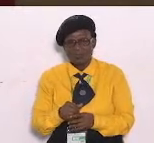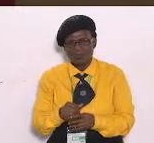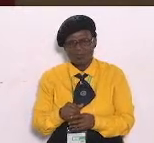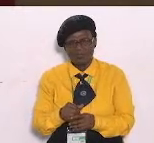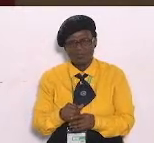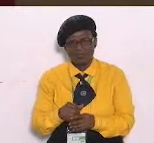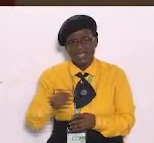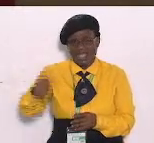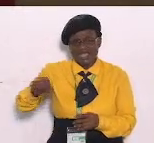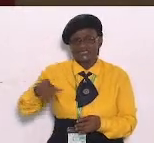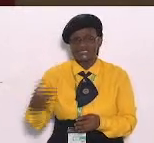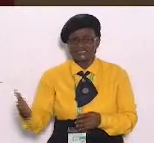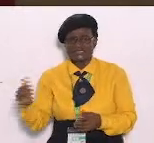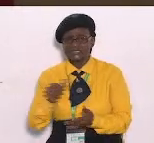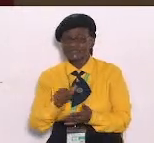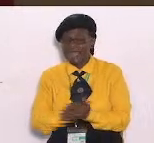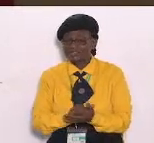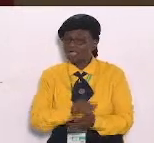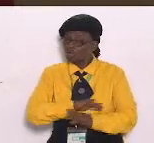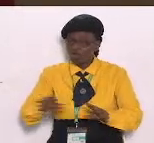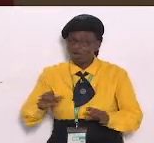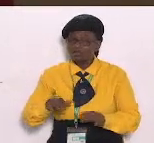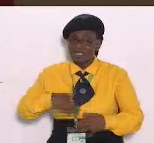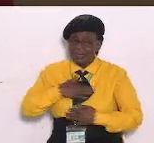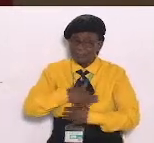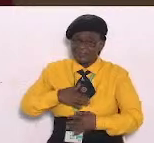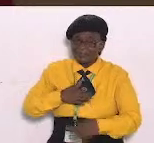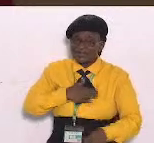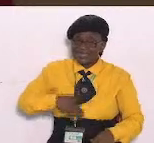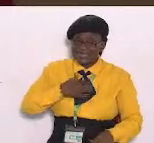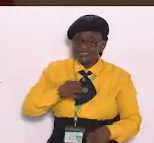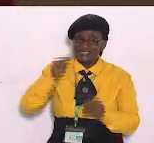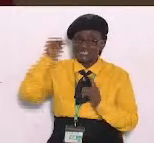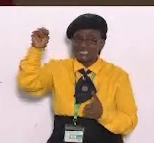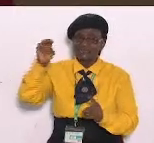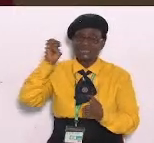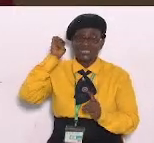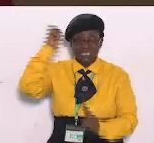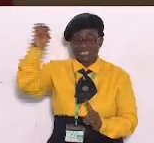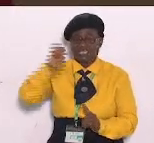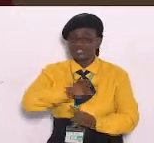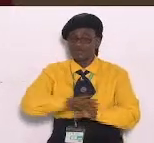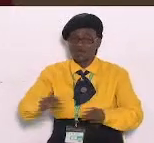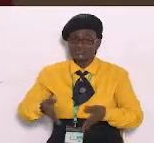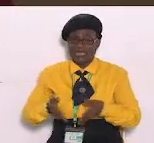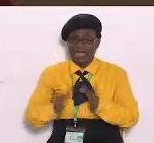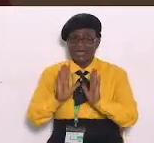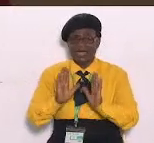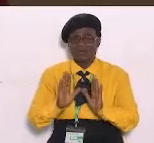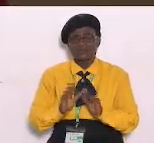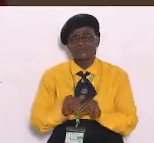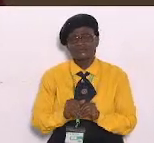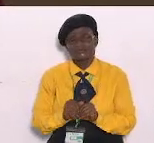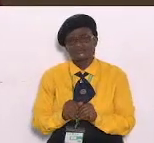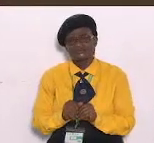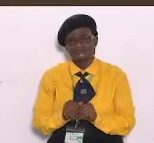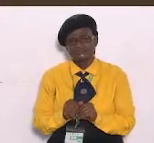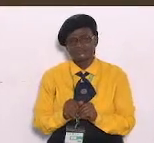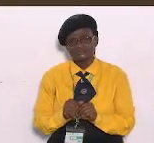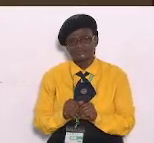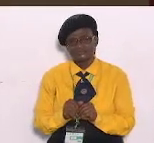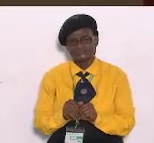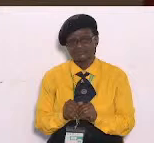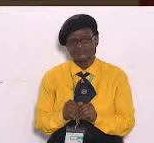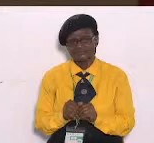plaisir tout ce qui ne le plaît pas il ne le permet même